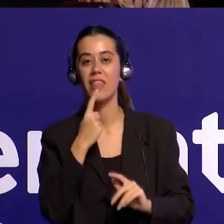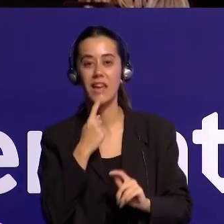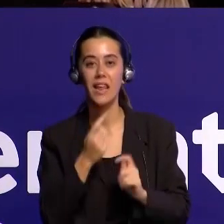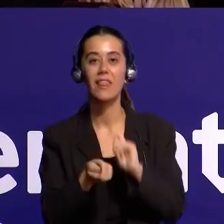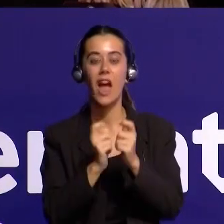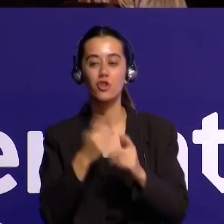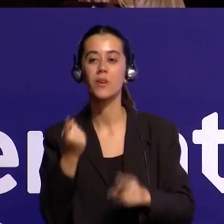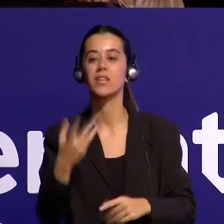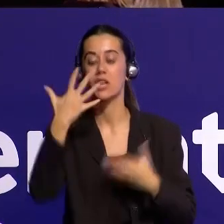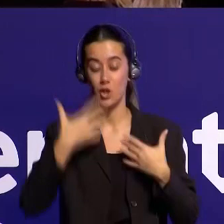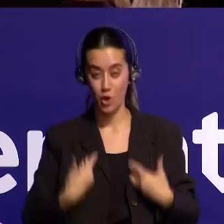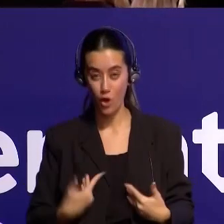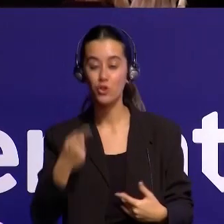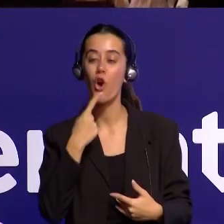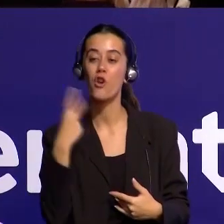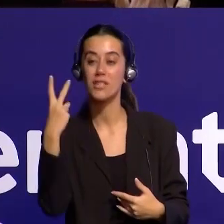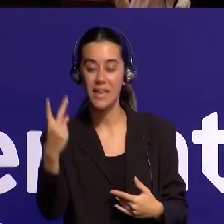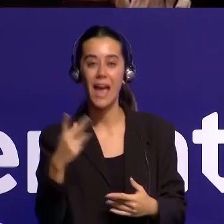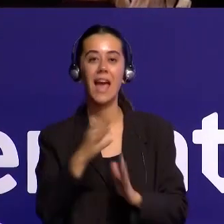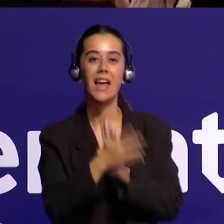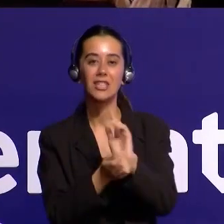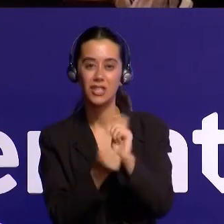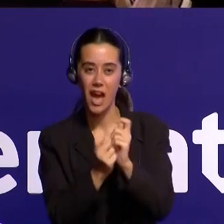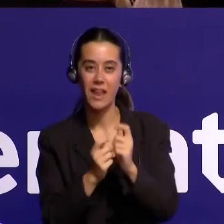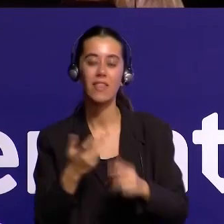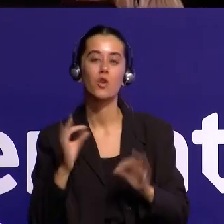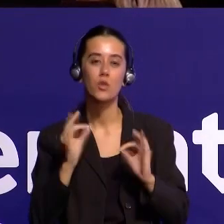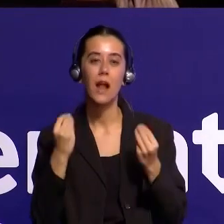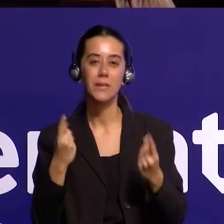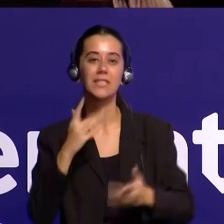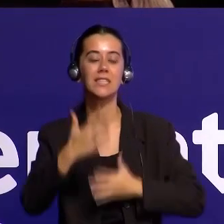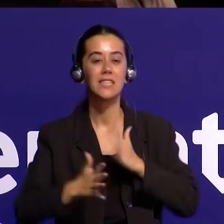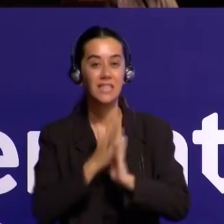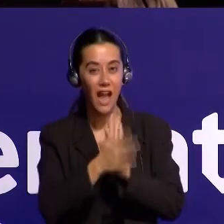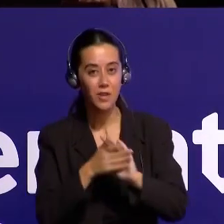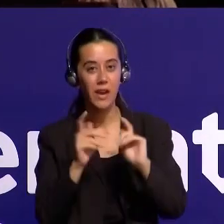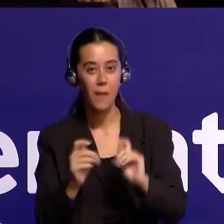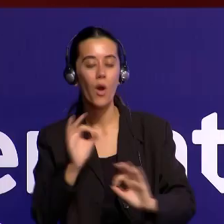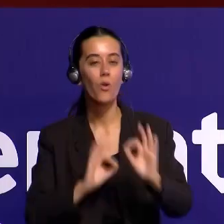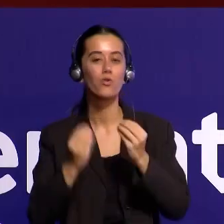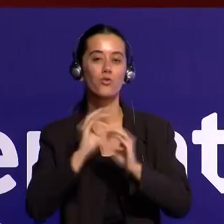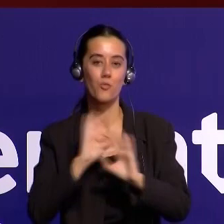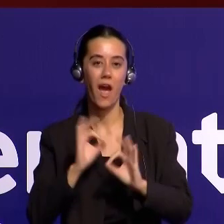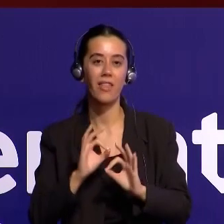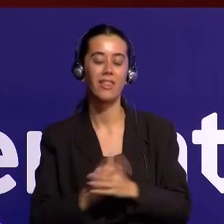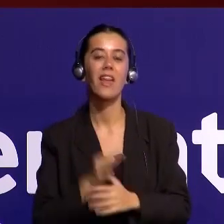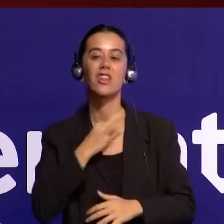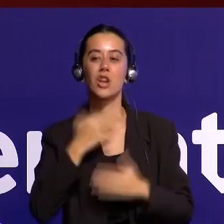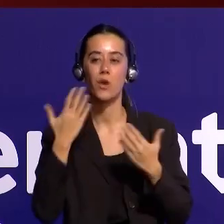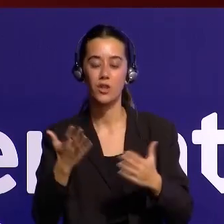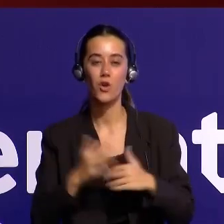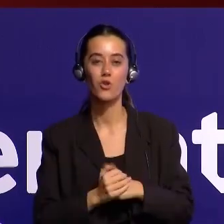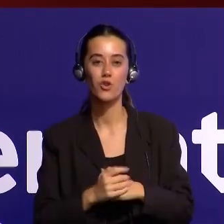Nur Göksu Uzun, Özge Çiçek Atsız. Harika bir performans sergilediler gün boyunca. Tebrik ediyoruz, teşekkür